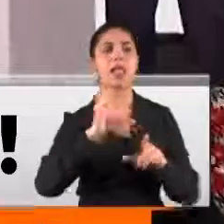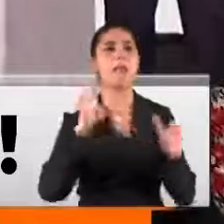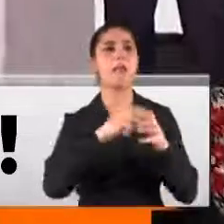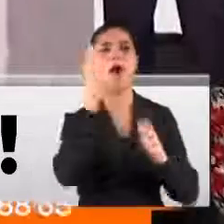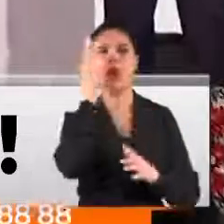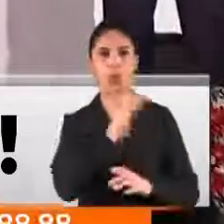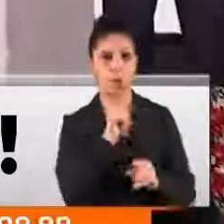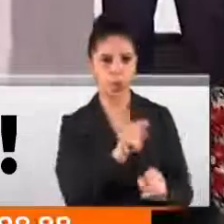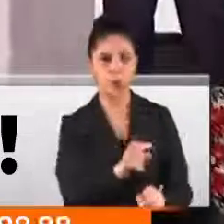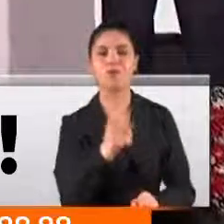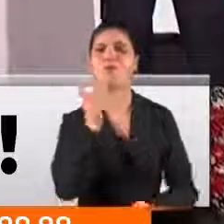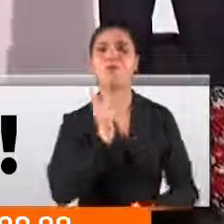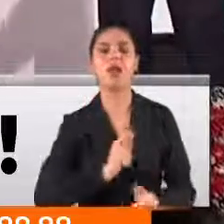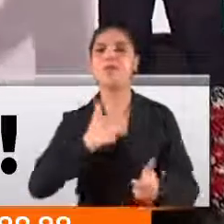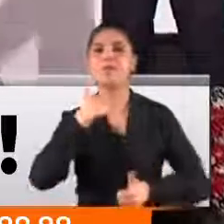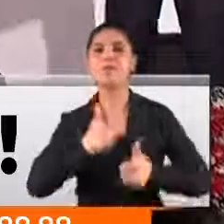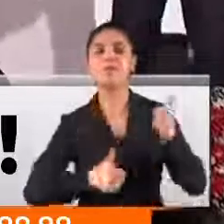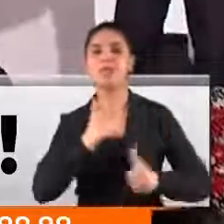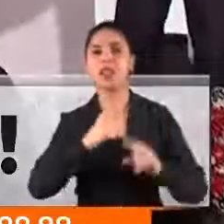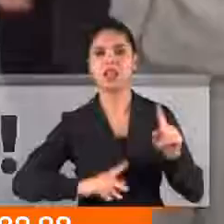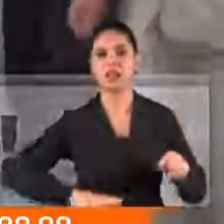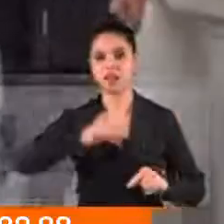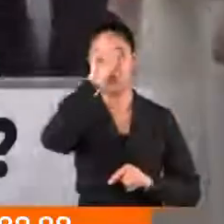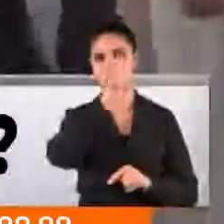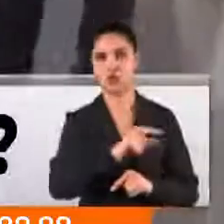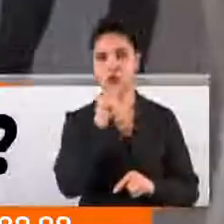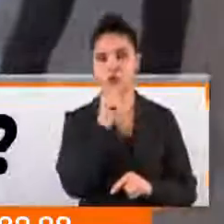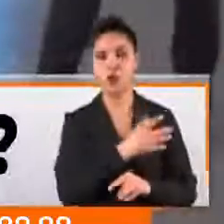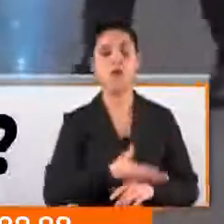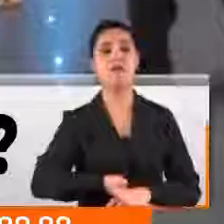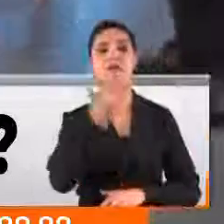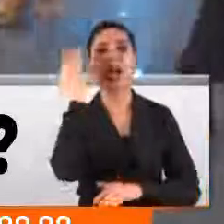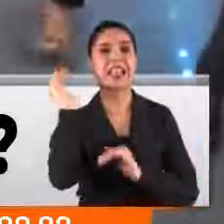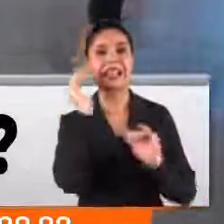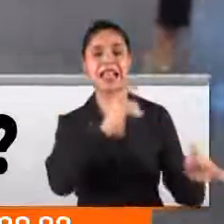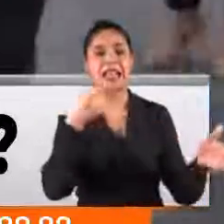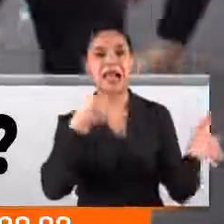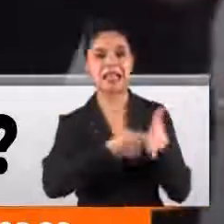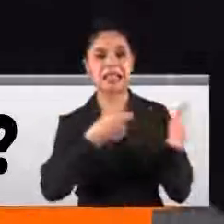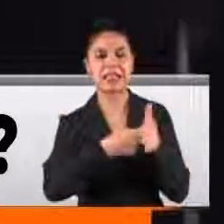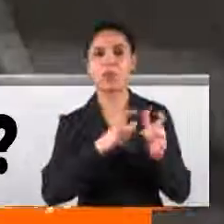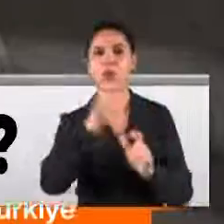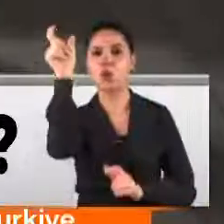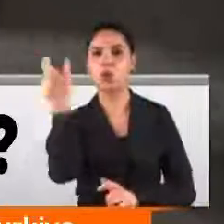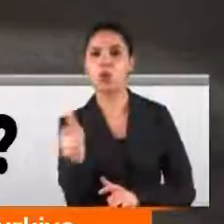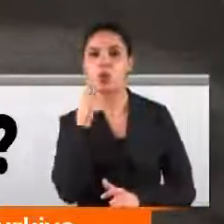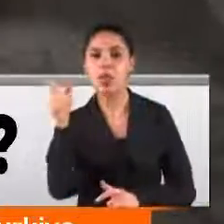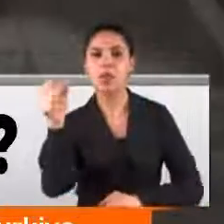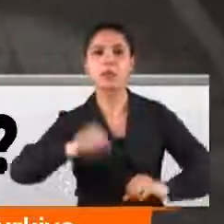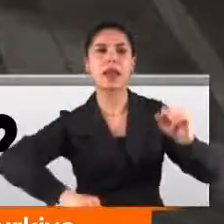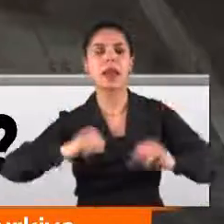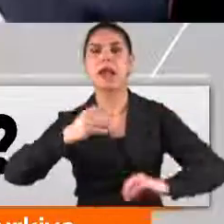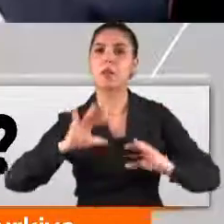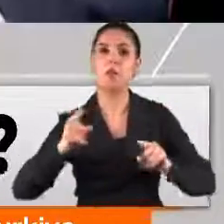almamaktadır. Ve adaylık yarışı. Kılıçdaroğlu'na masada kendisini en çok destekleyen isim olan Gültekin Uysal'ın da rakip